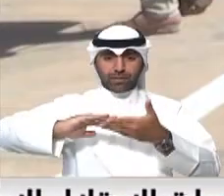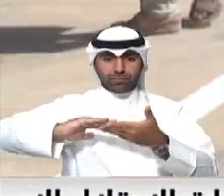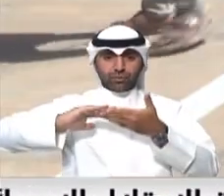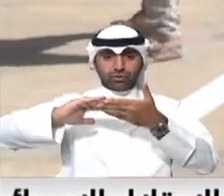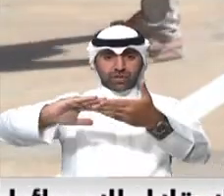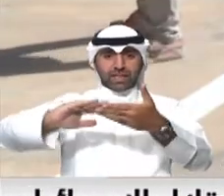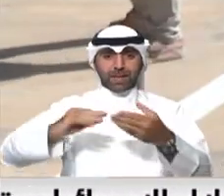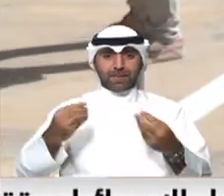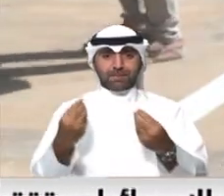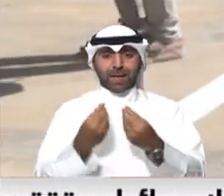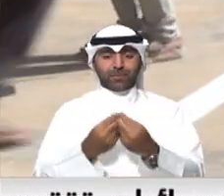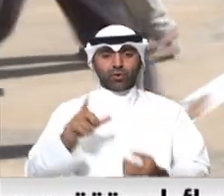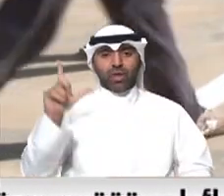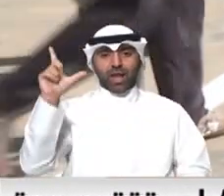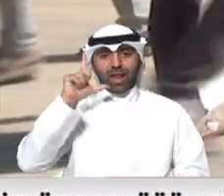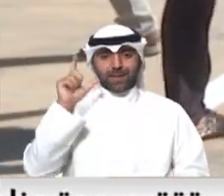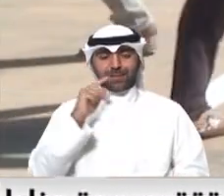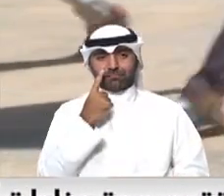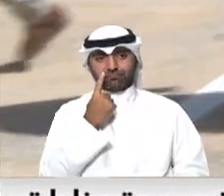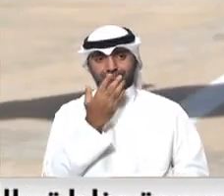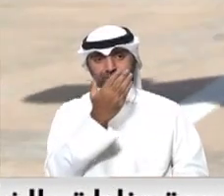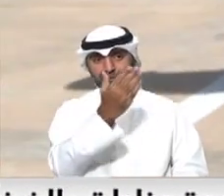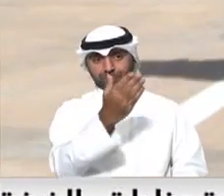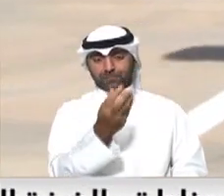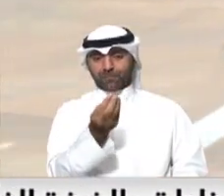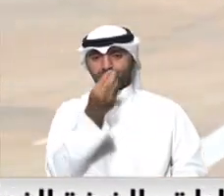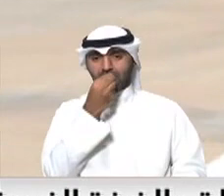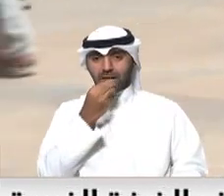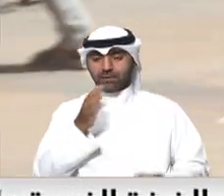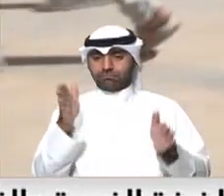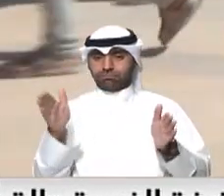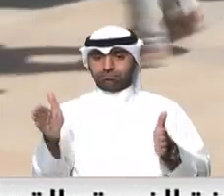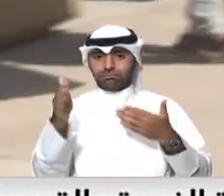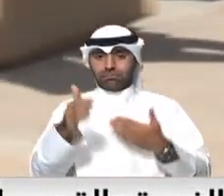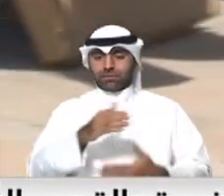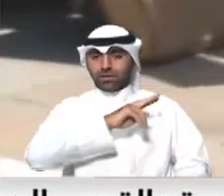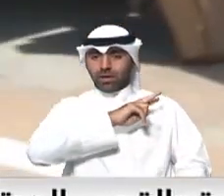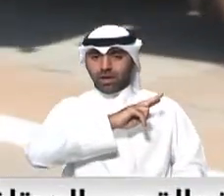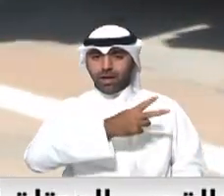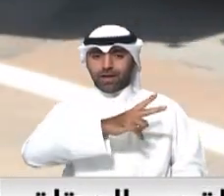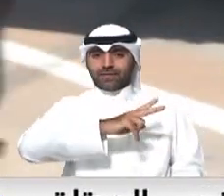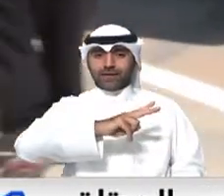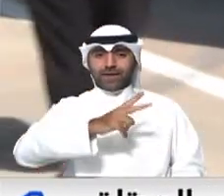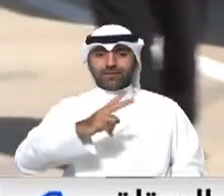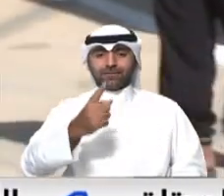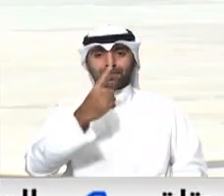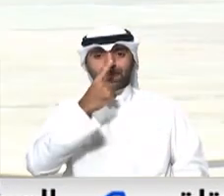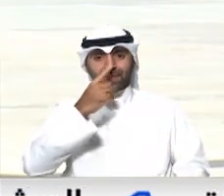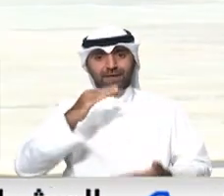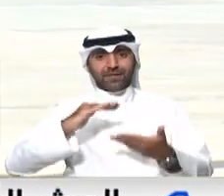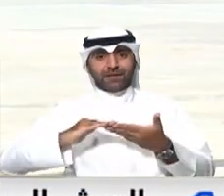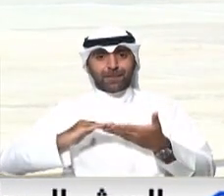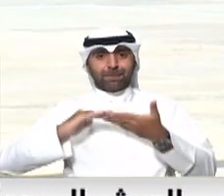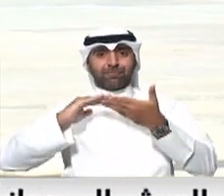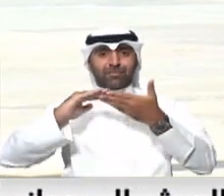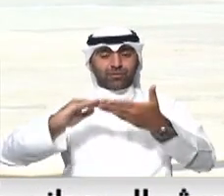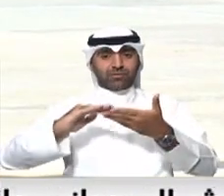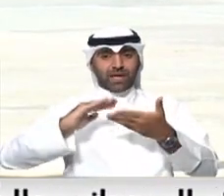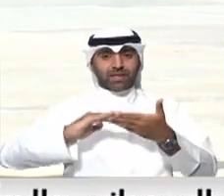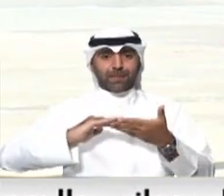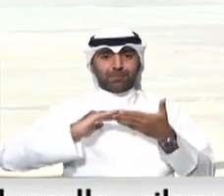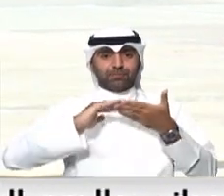الفيضانات والسيول التي أصابتهم وخلفت العديد من الأضرار الجسيمة. منذ اللحظة الأولى مد